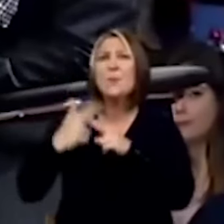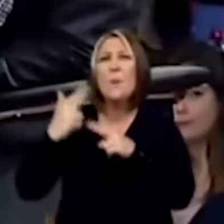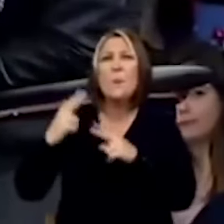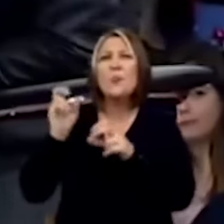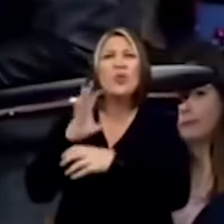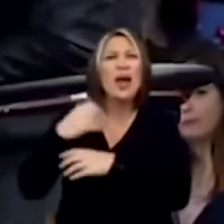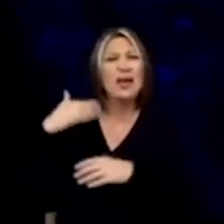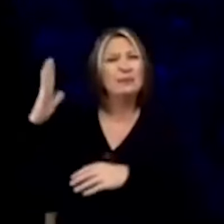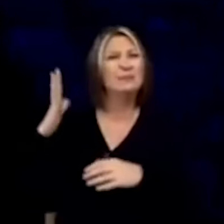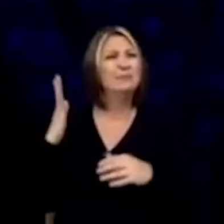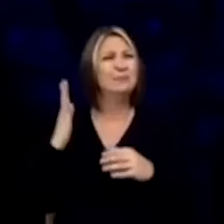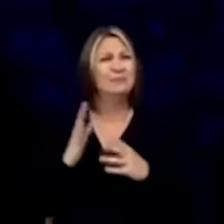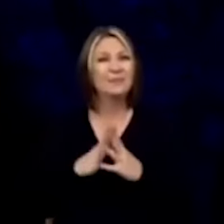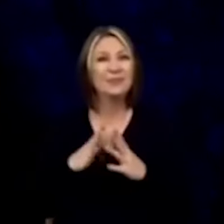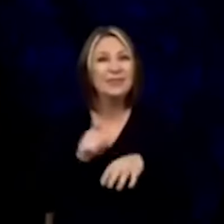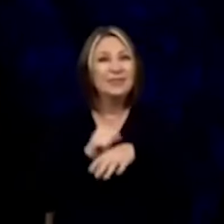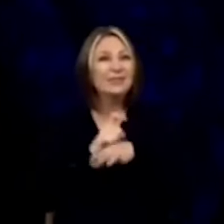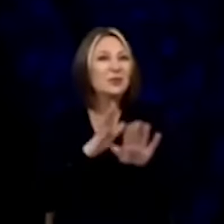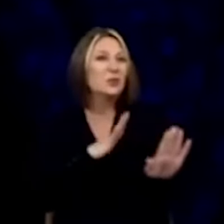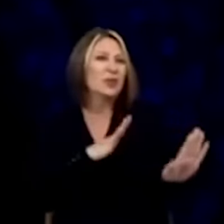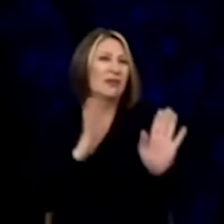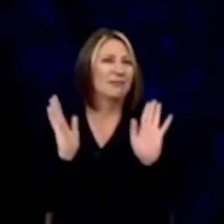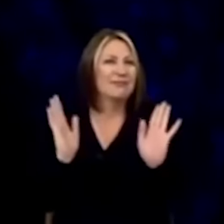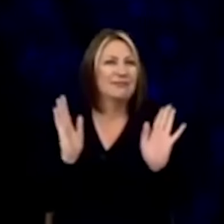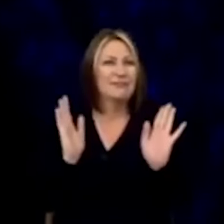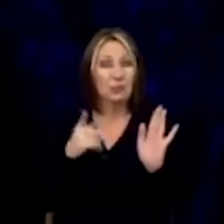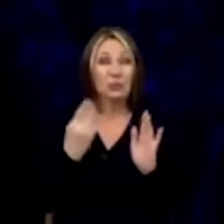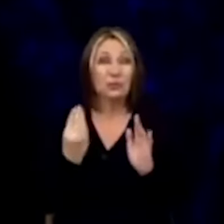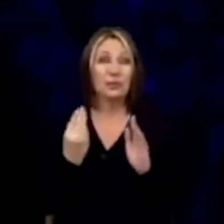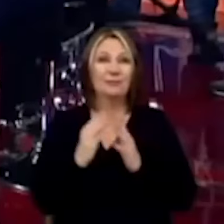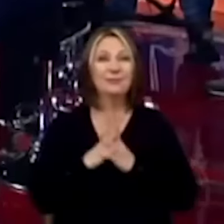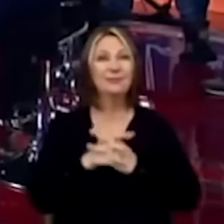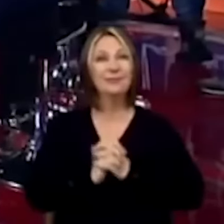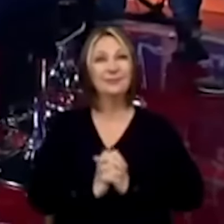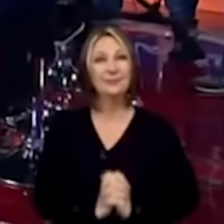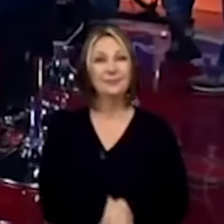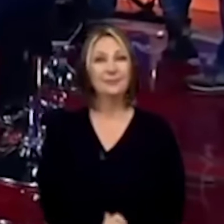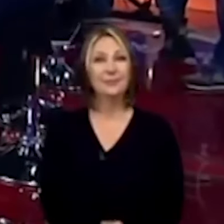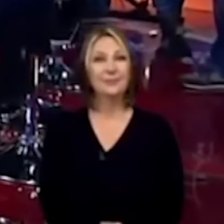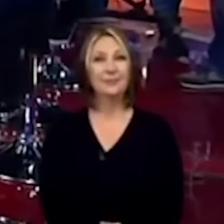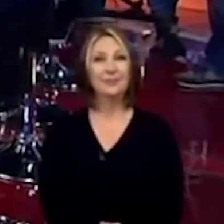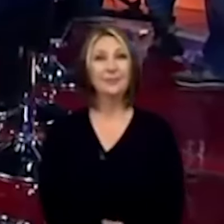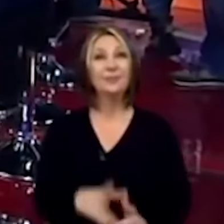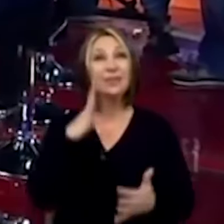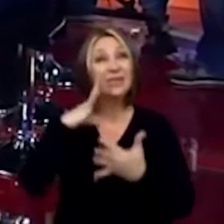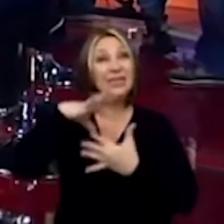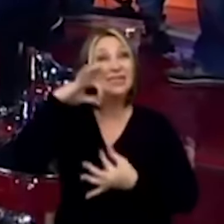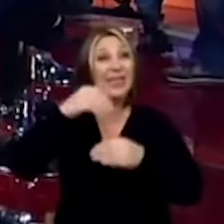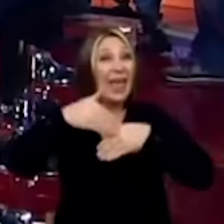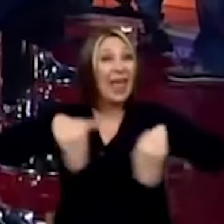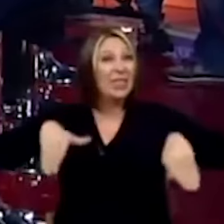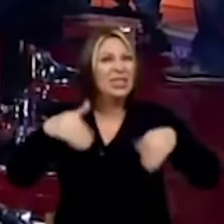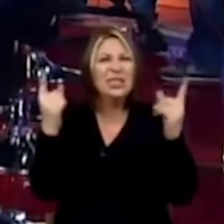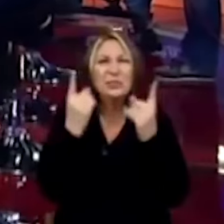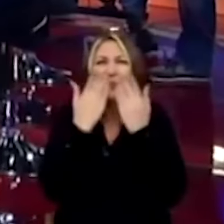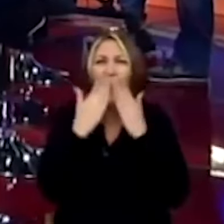Muğla'yı bağlayın! Stresten uzak. Evet, bu güzel. Yani. Doğru. Yani insanı engelleyecek hiçbir